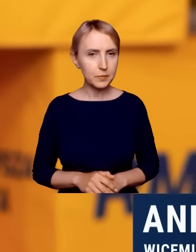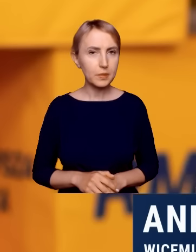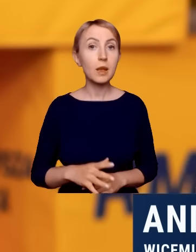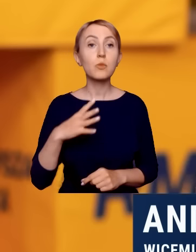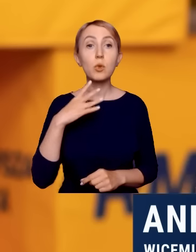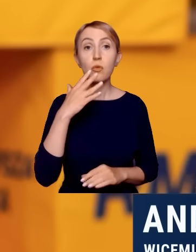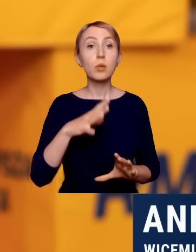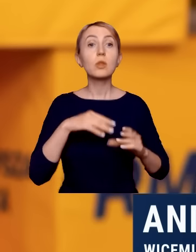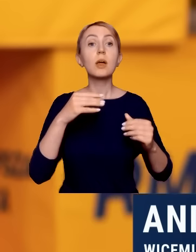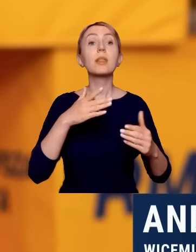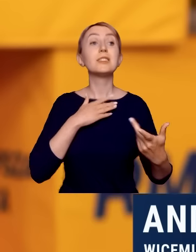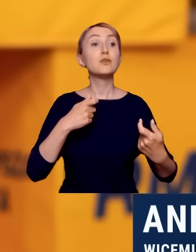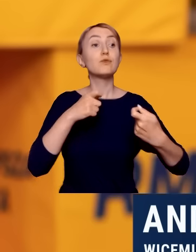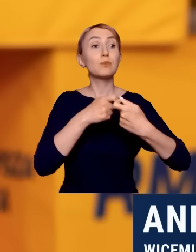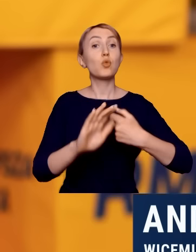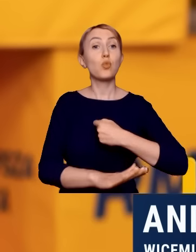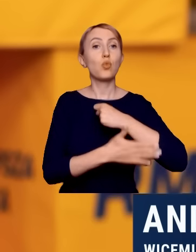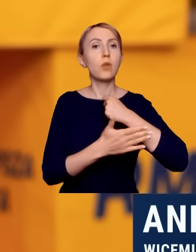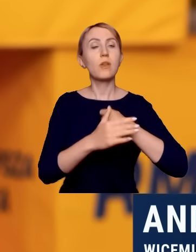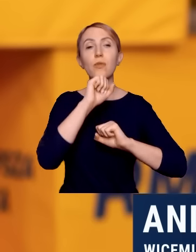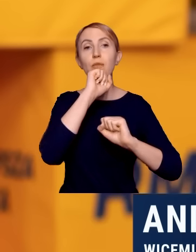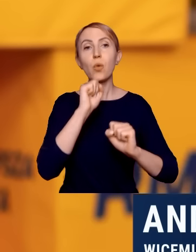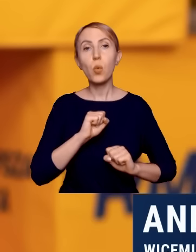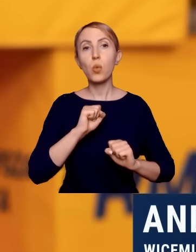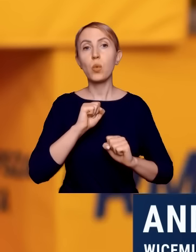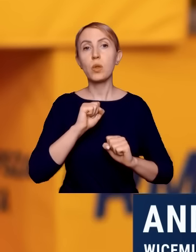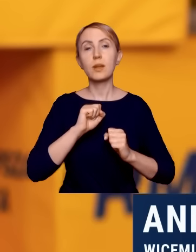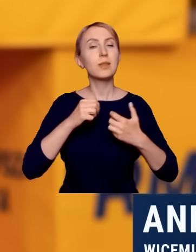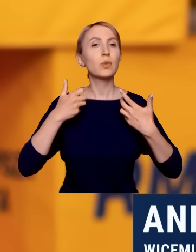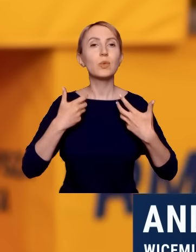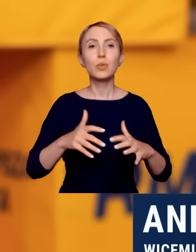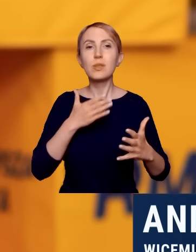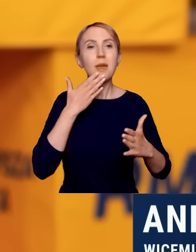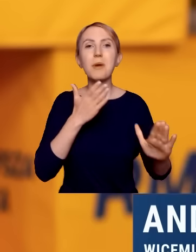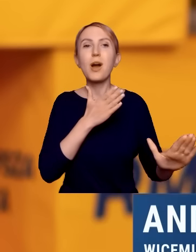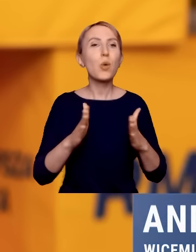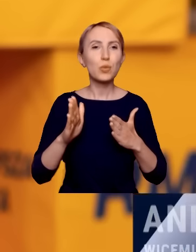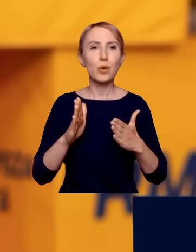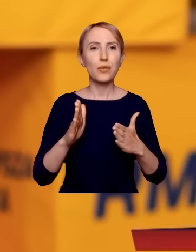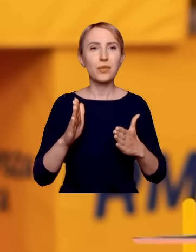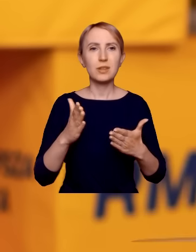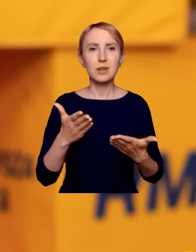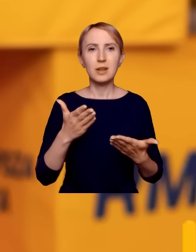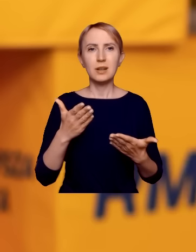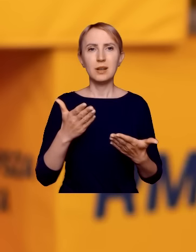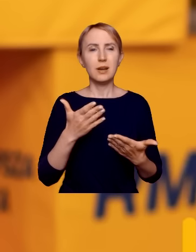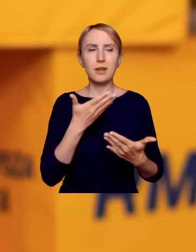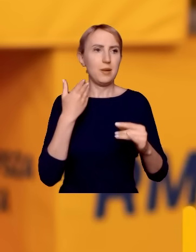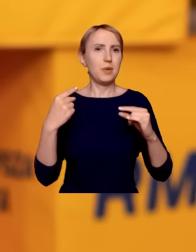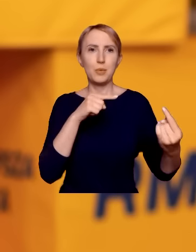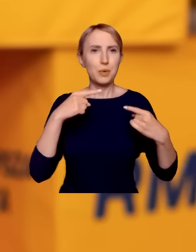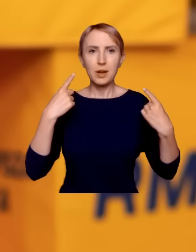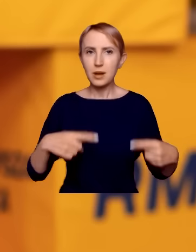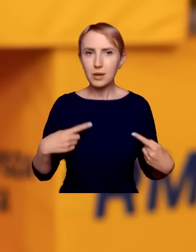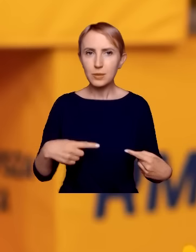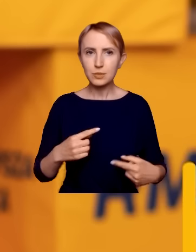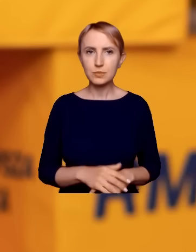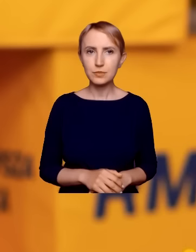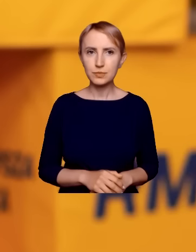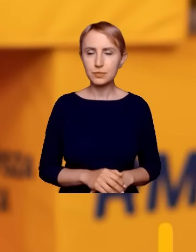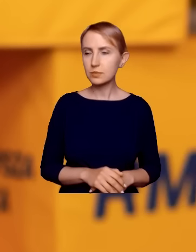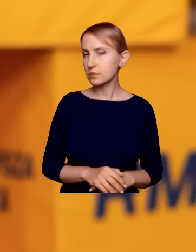nasi sojusznicy wcale, ale to wcale nie są na to gotowi i nie ma tego przedyskutowanego. Pan prezydent powiedział to